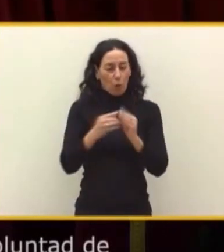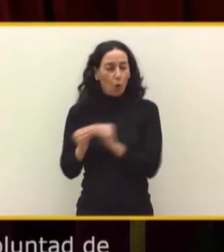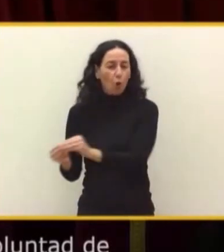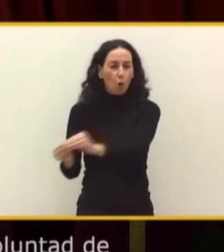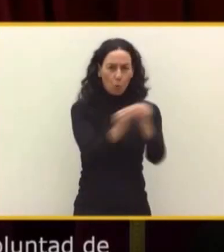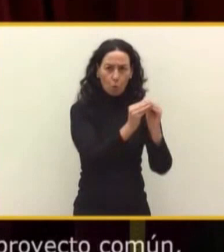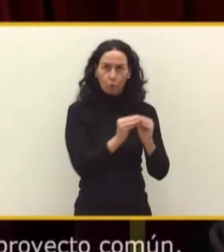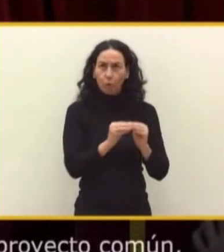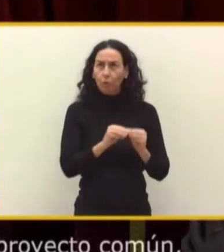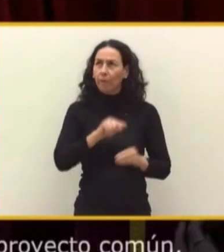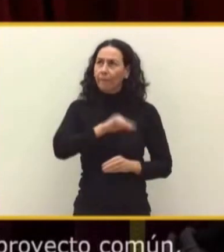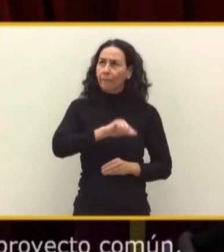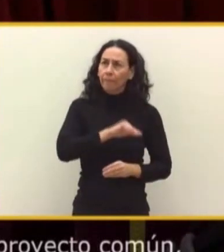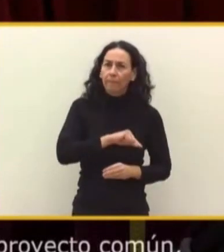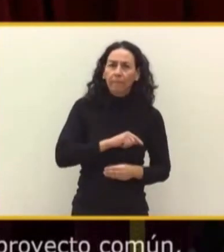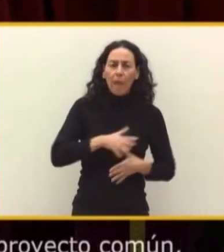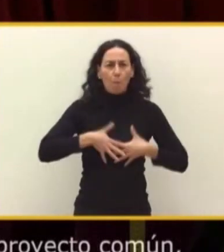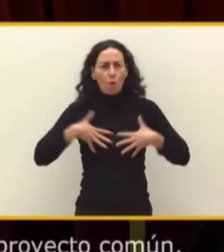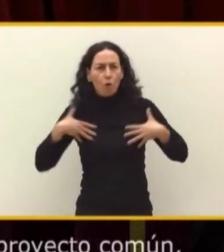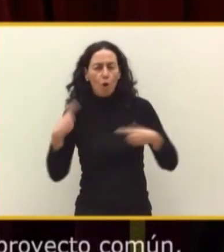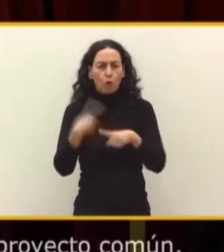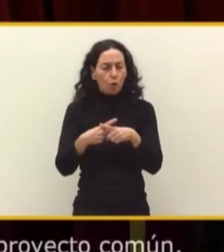vínculo emocional y solidario como nación.